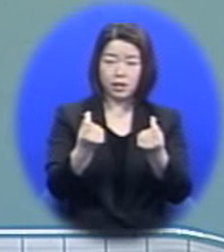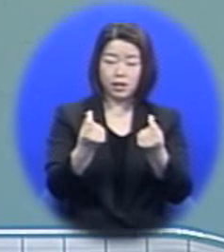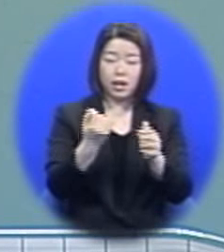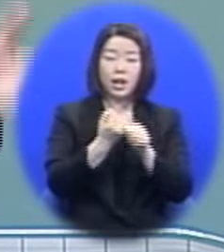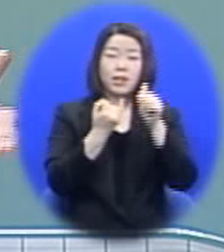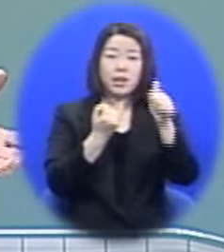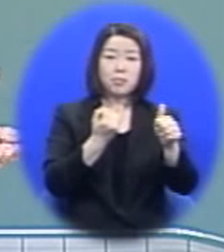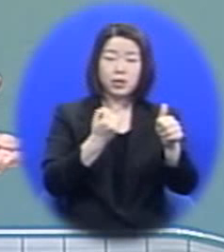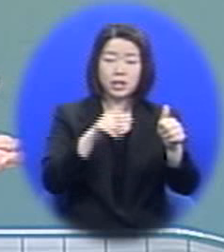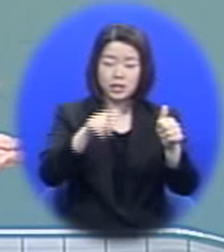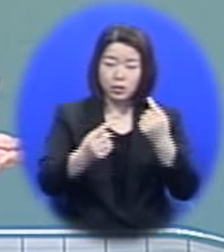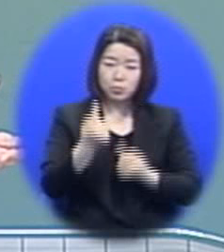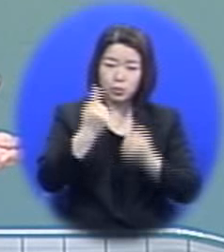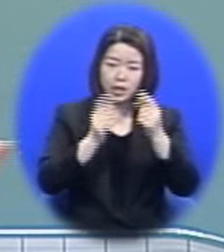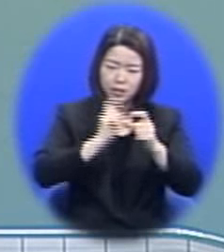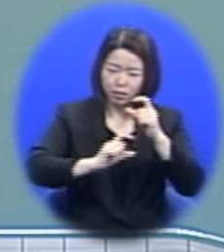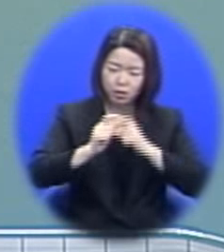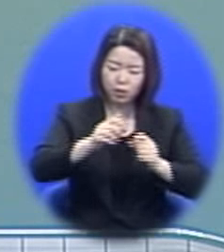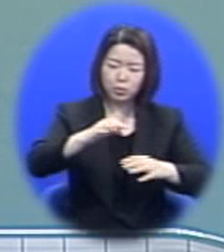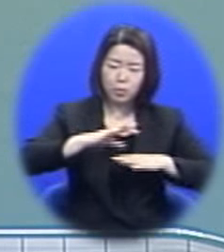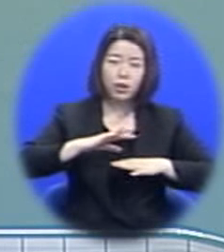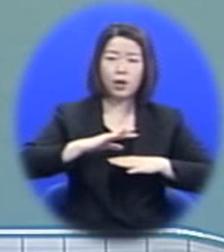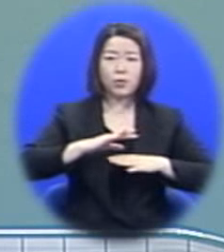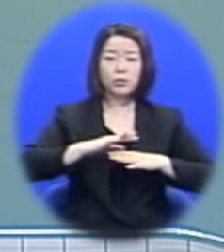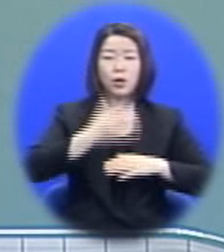이것보다도 더 놀라운 복이